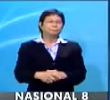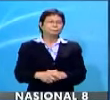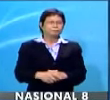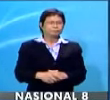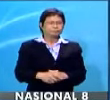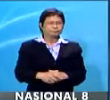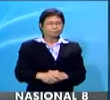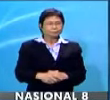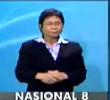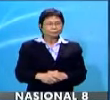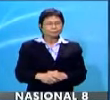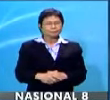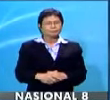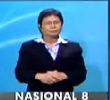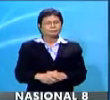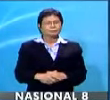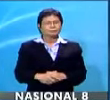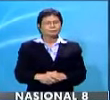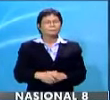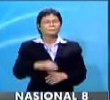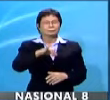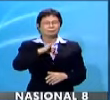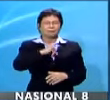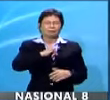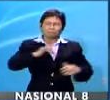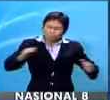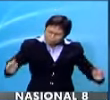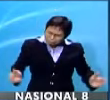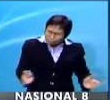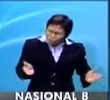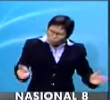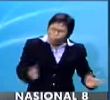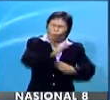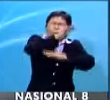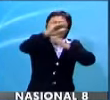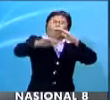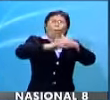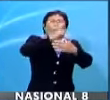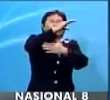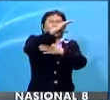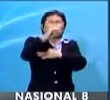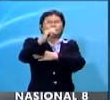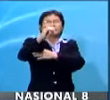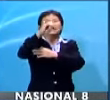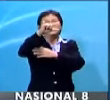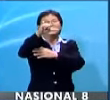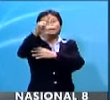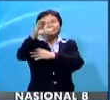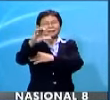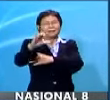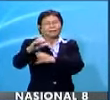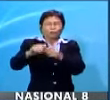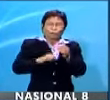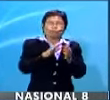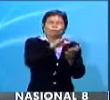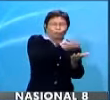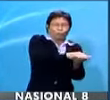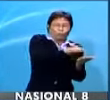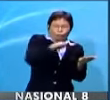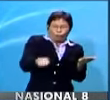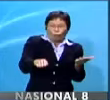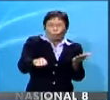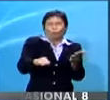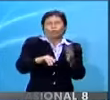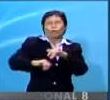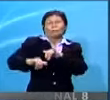lain and I would encourage all listed companies to follow suit In addition to leveraging on the